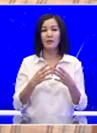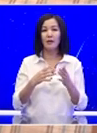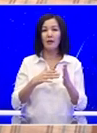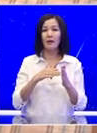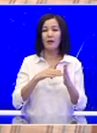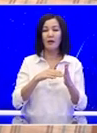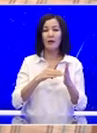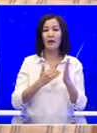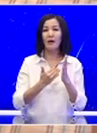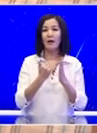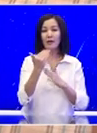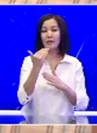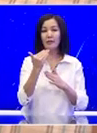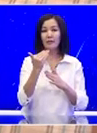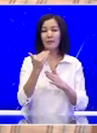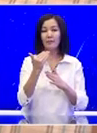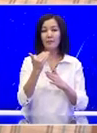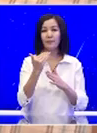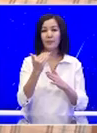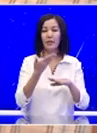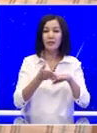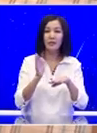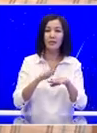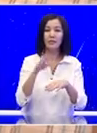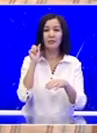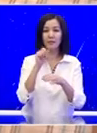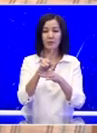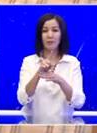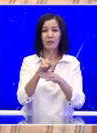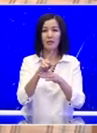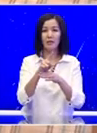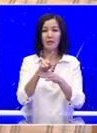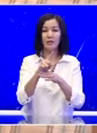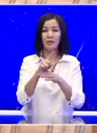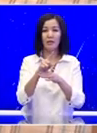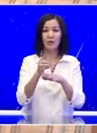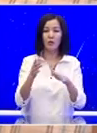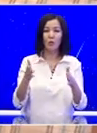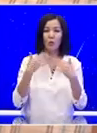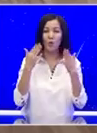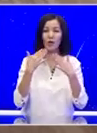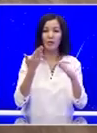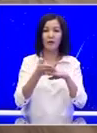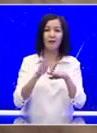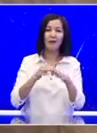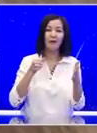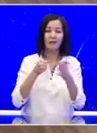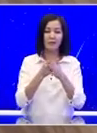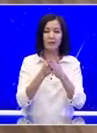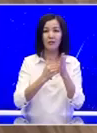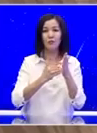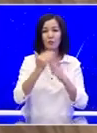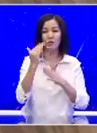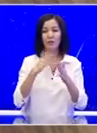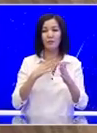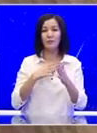одан формаға кірген сайын кішкене нагрузканы үлкейтіп, күрделі жаттығу жасаймыз. Білікті бапкер аптасына